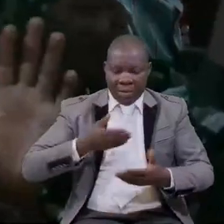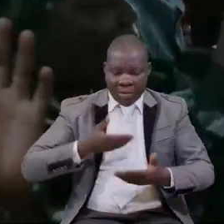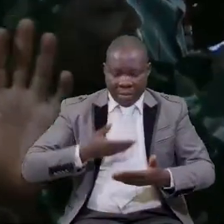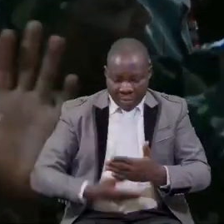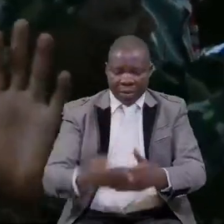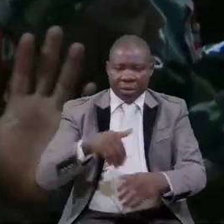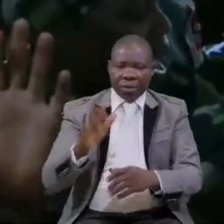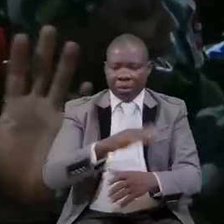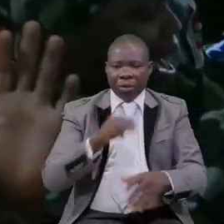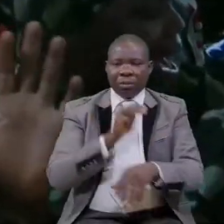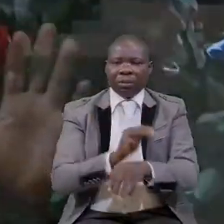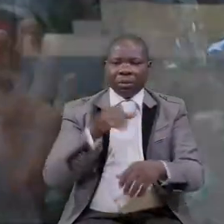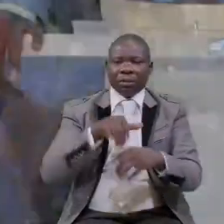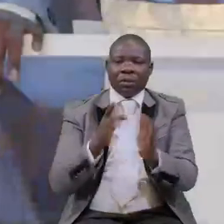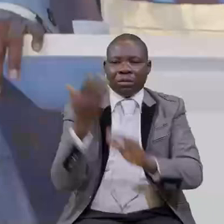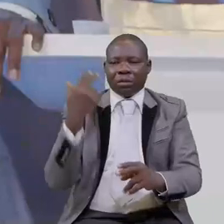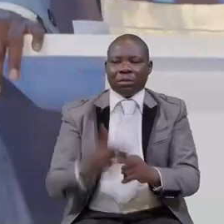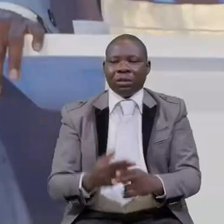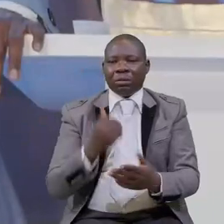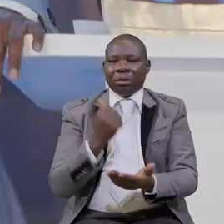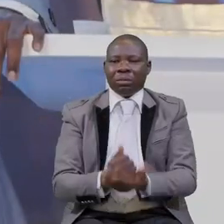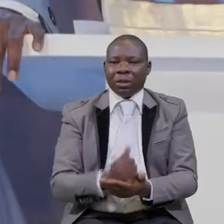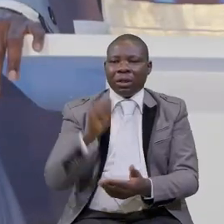L'enfant naîtra dans ton bébé.